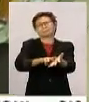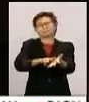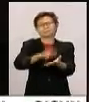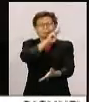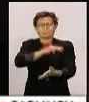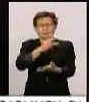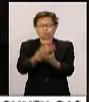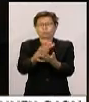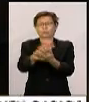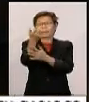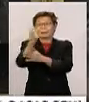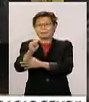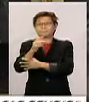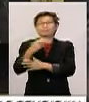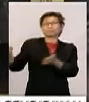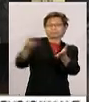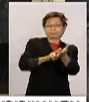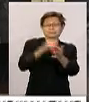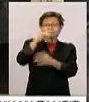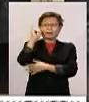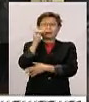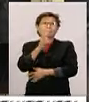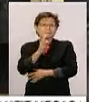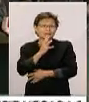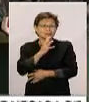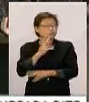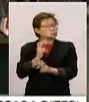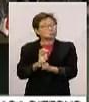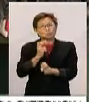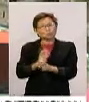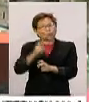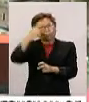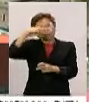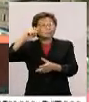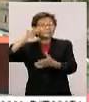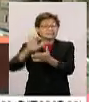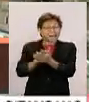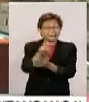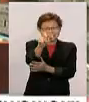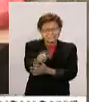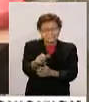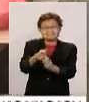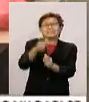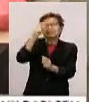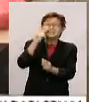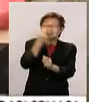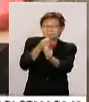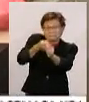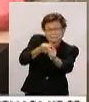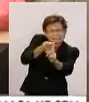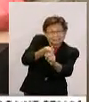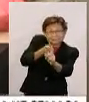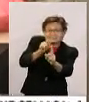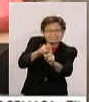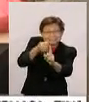Menteri Kewangan Lim Guan Eng dalam kenyataannya semalam menegaskan sukar untuk percaya yang Datuk Seri Najib tidak tahu bahawa setakat